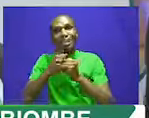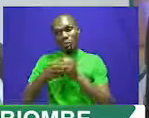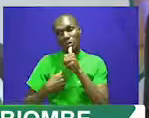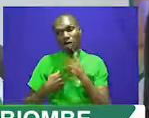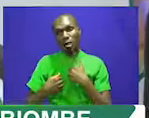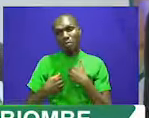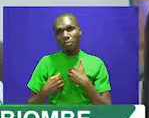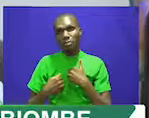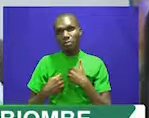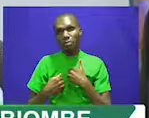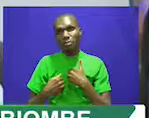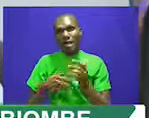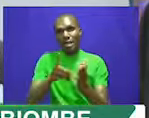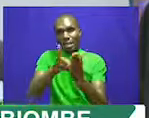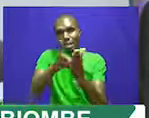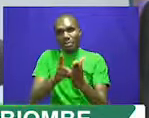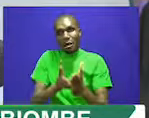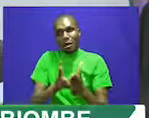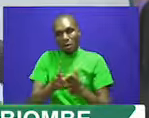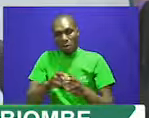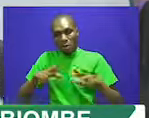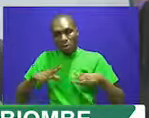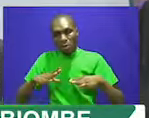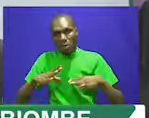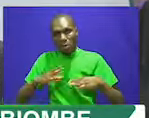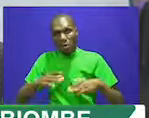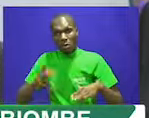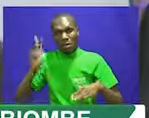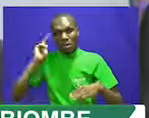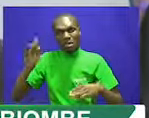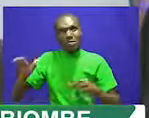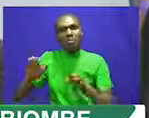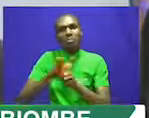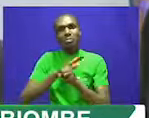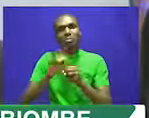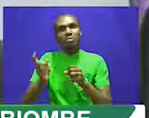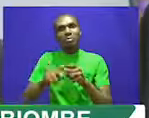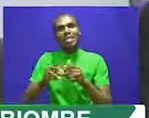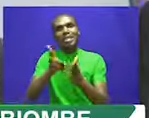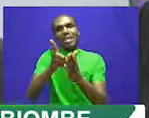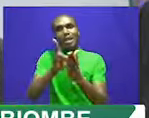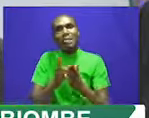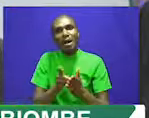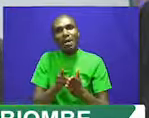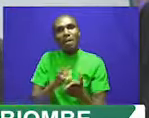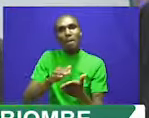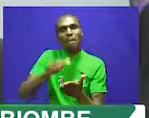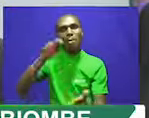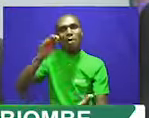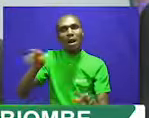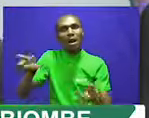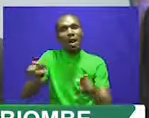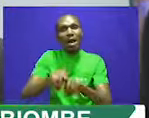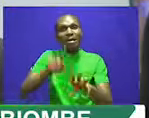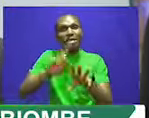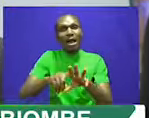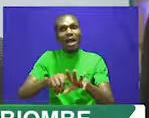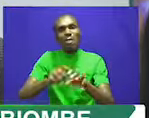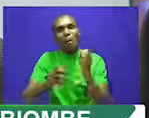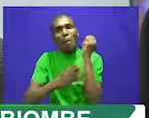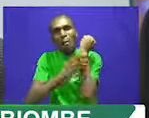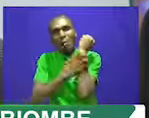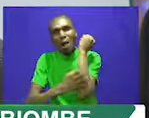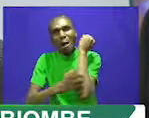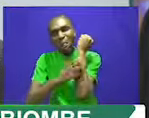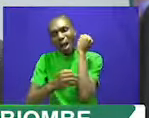Tana amagania abantu baito. Ntubaito bagusi uko kan kwa bankoli go rosani. Kero kiende na bonda tenga nubo takapuri go